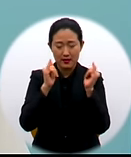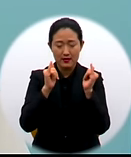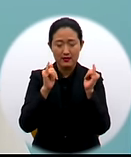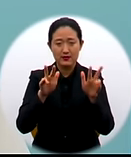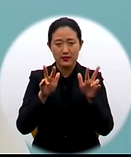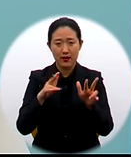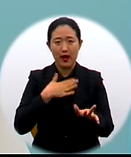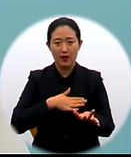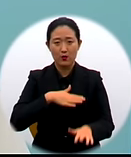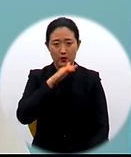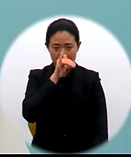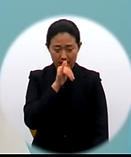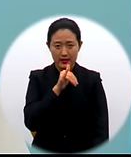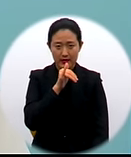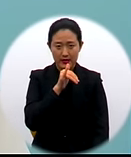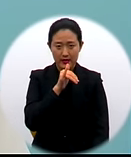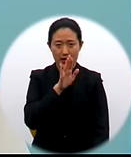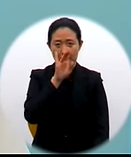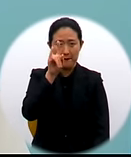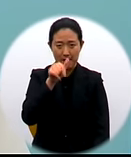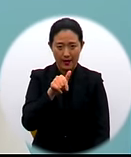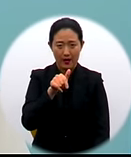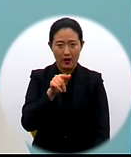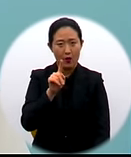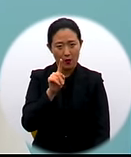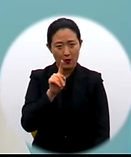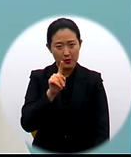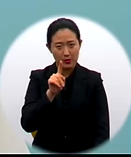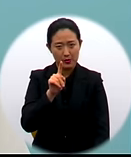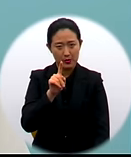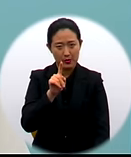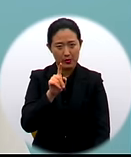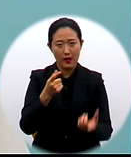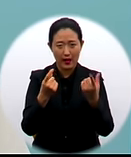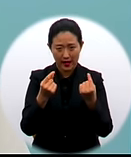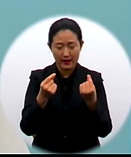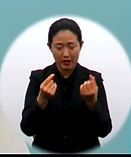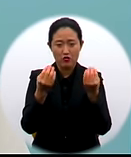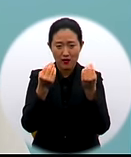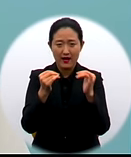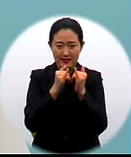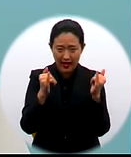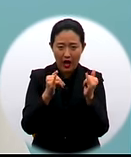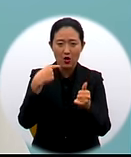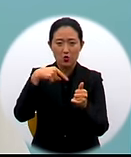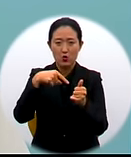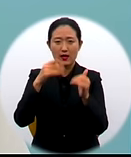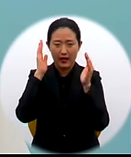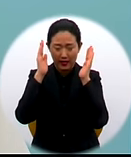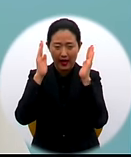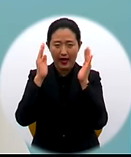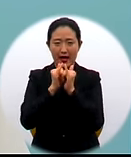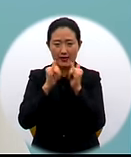사람들만이 해낼 수 있는 일은 아니었던 겁니다. 수학자나 교육학자들이 오히려 IT 개발 언어를 배워서